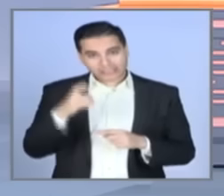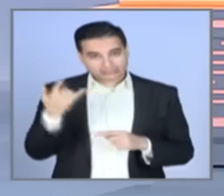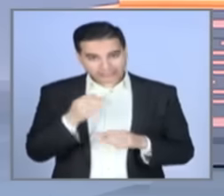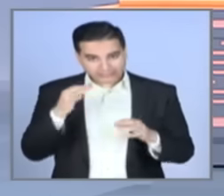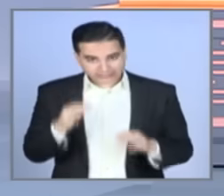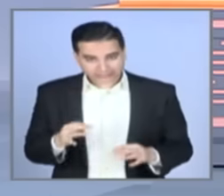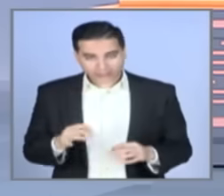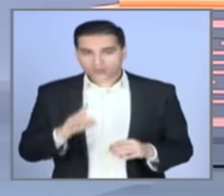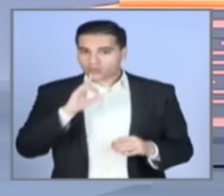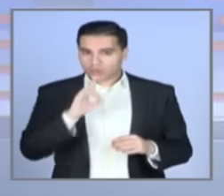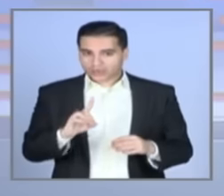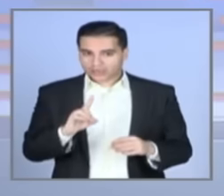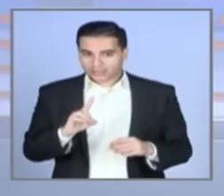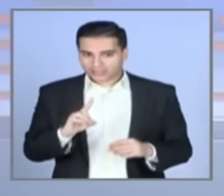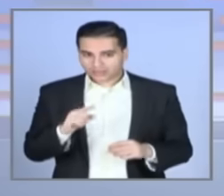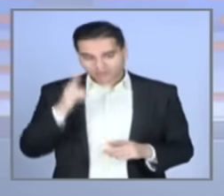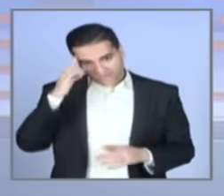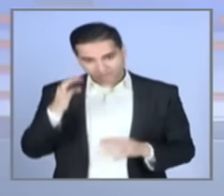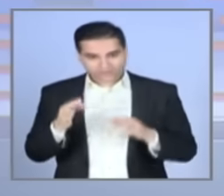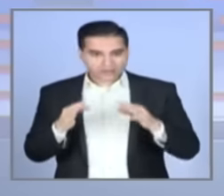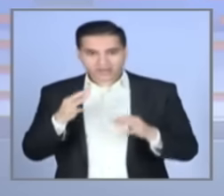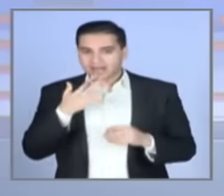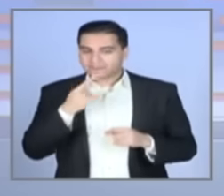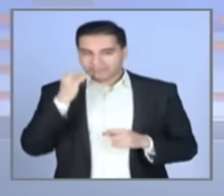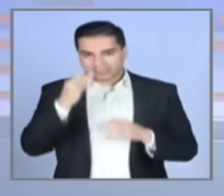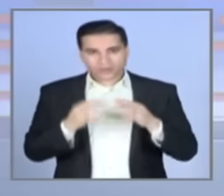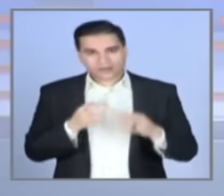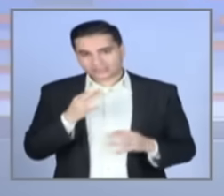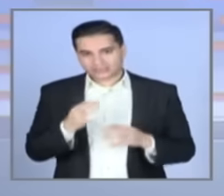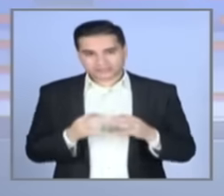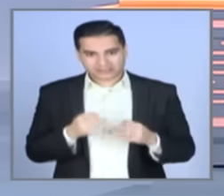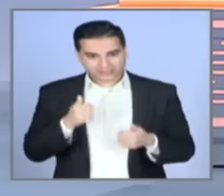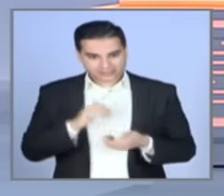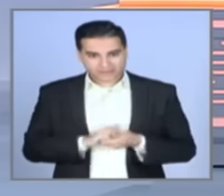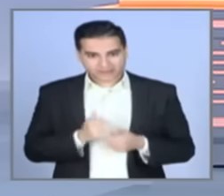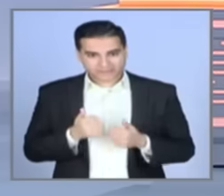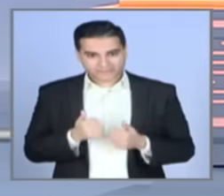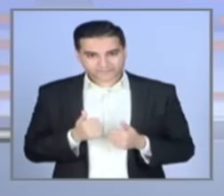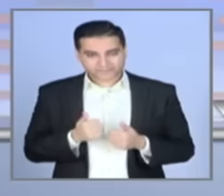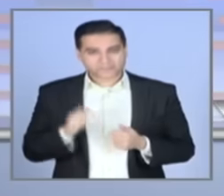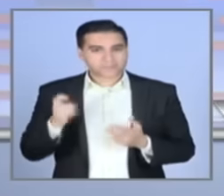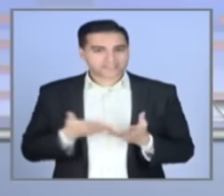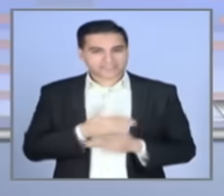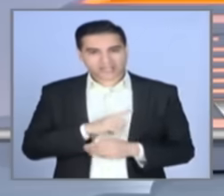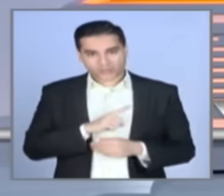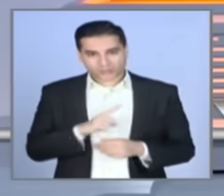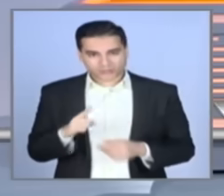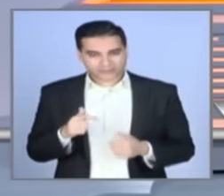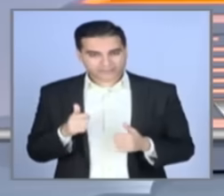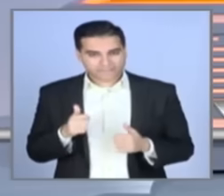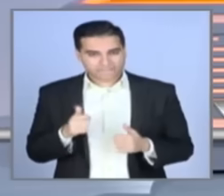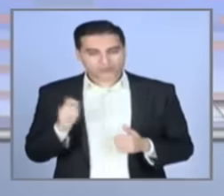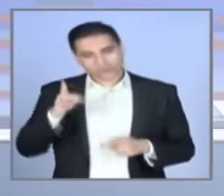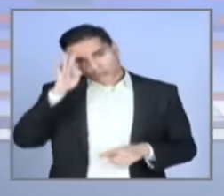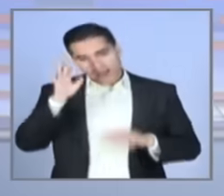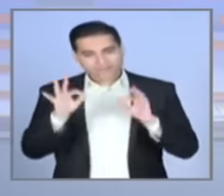جدا، ولكن فكروا فيه لمدة 5 ثواني. اتفقنا؟ ما تستعجلوش.